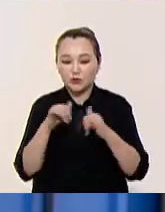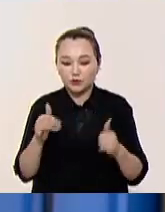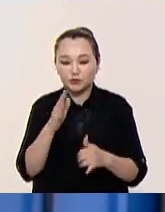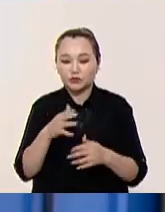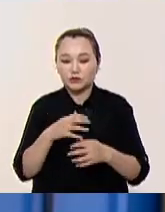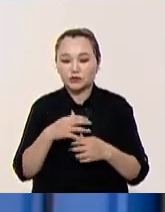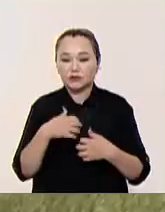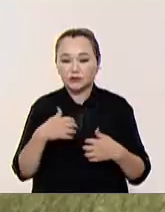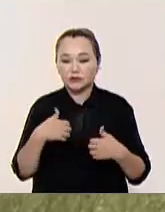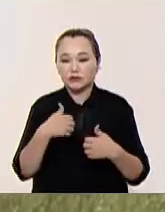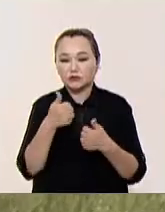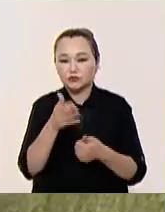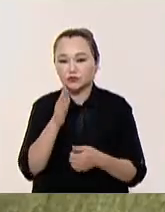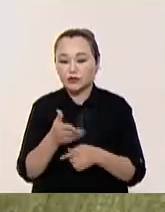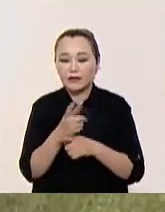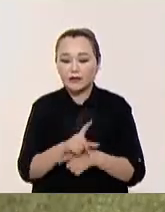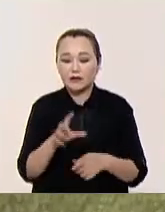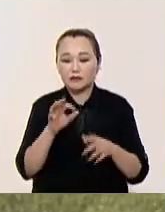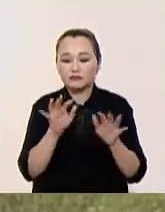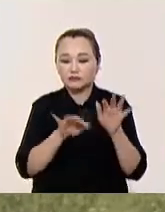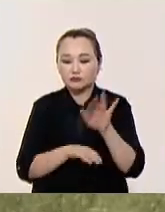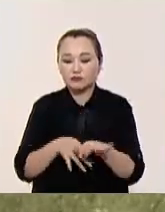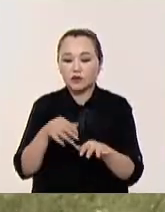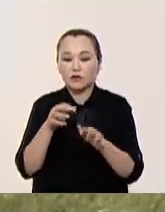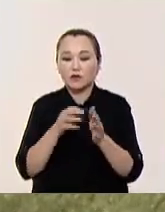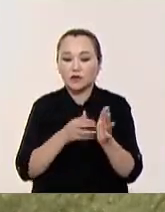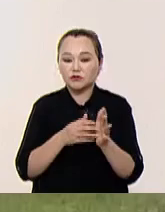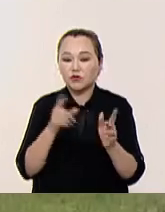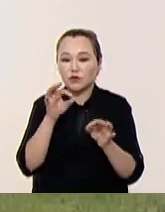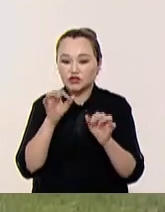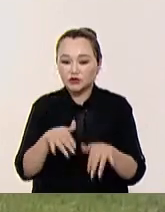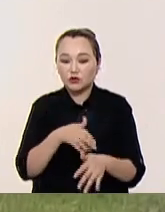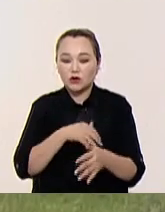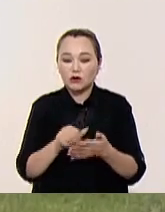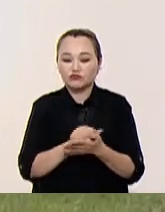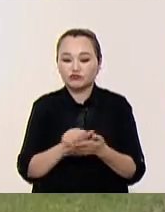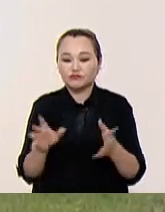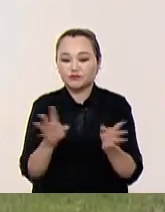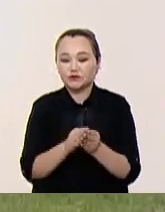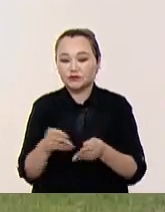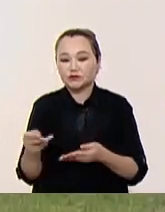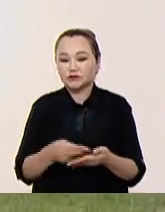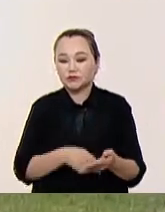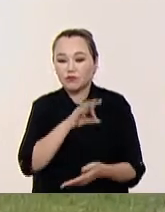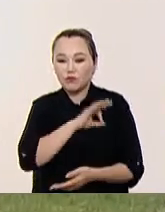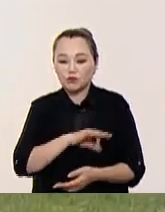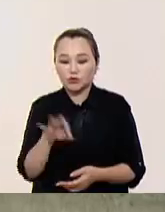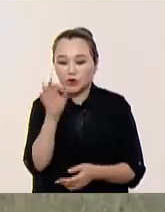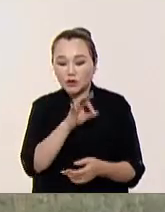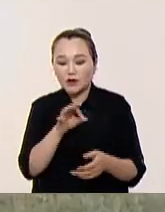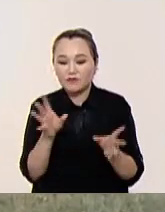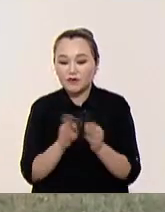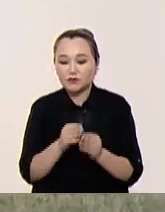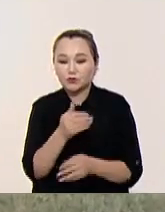күн көрсе жақсарады. Жайылым тапшылығын шешу үшін жергілікті билік шаруа қожалықтарымен жерді бірлесіп пайдалану бойынша меморандум жасаған.